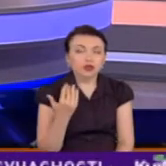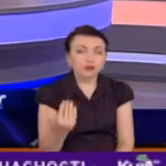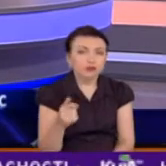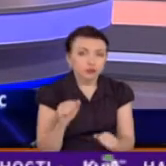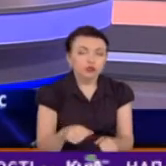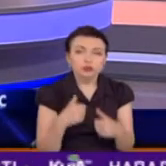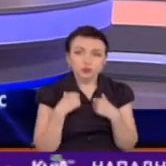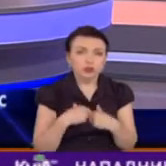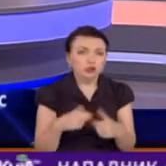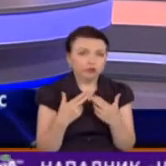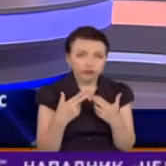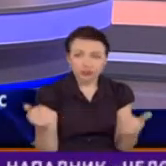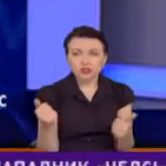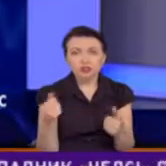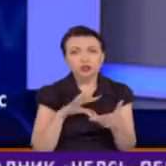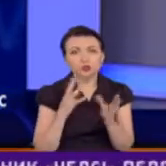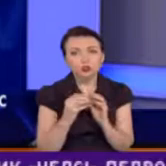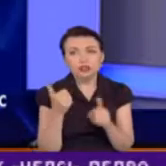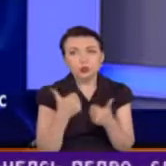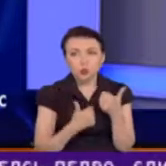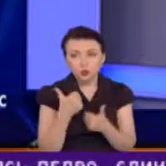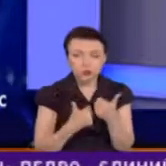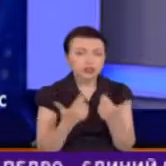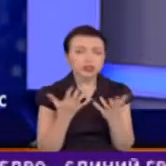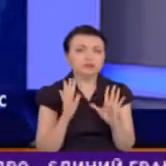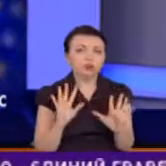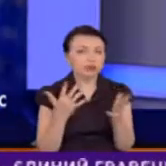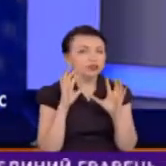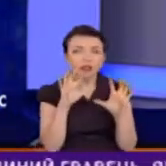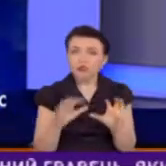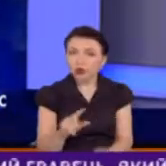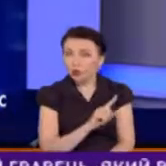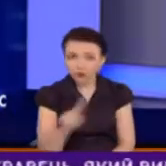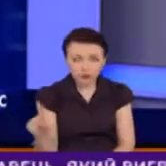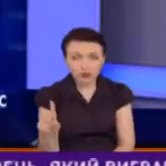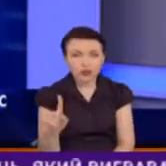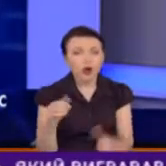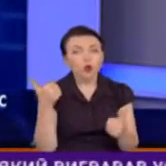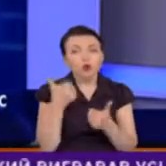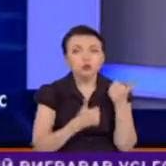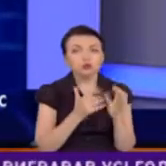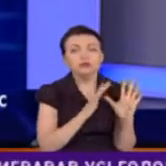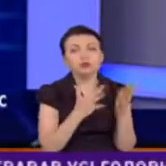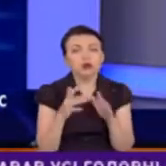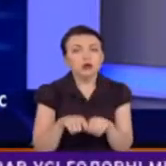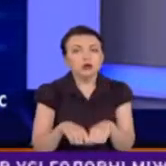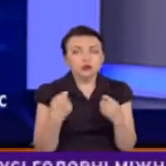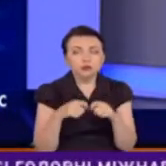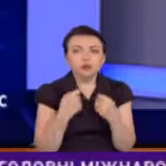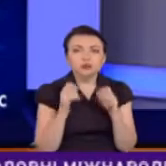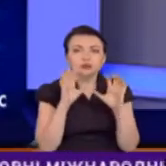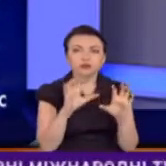спокійно визнати результати конкурсу, які відбулись незаконними, тому що конкурс відбувався з порушенням